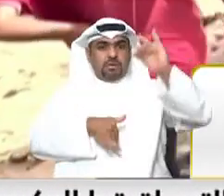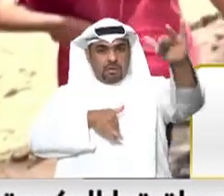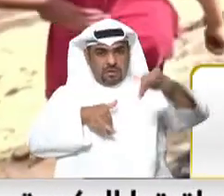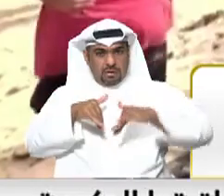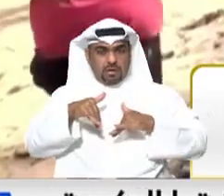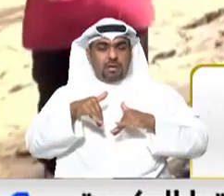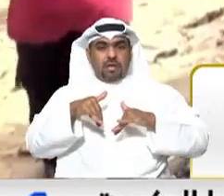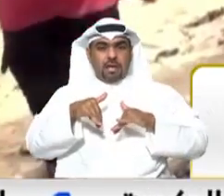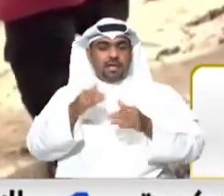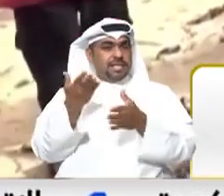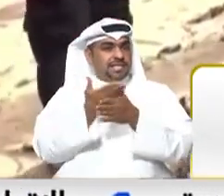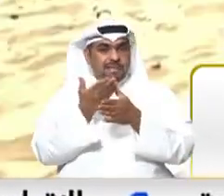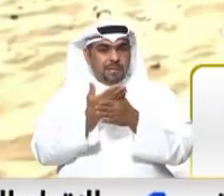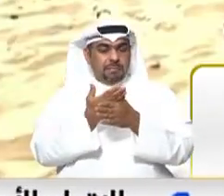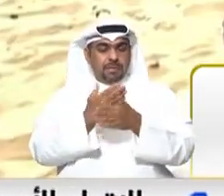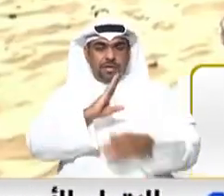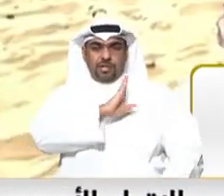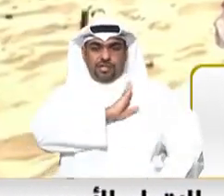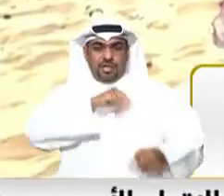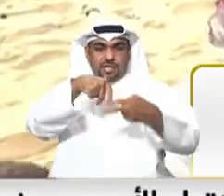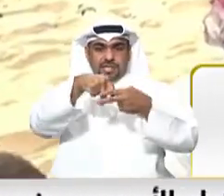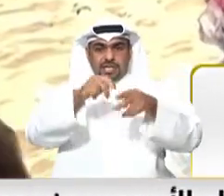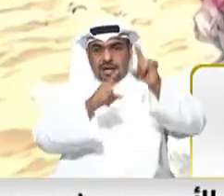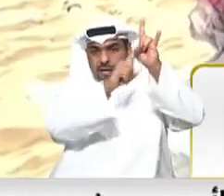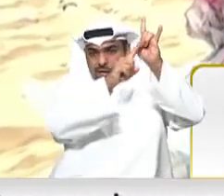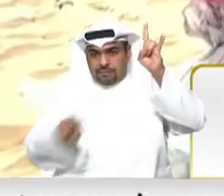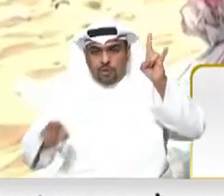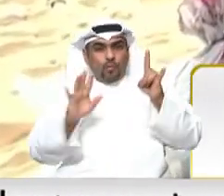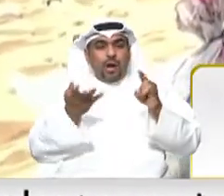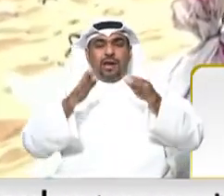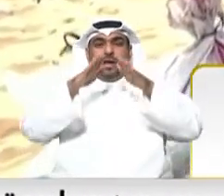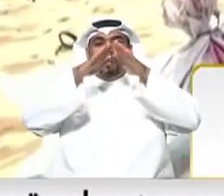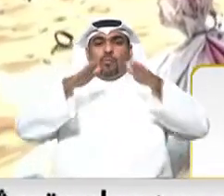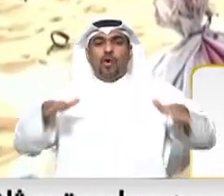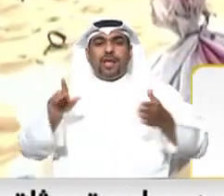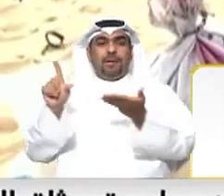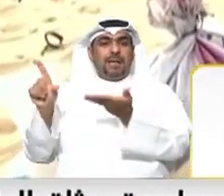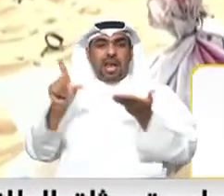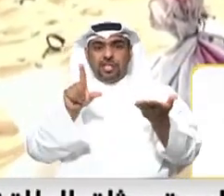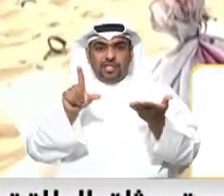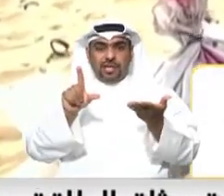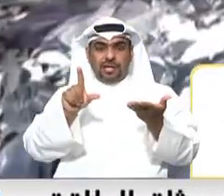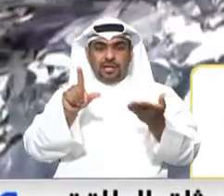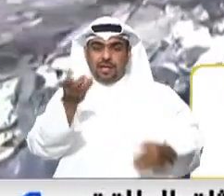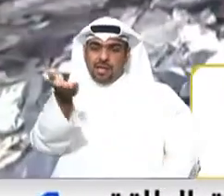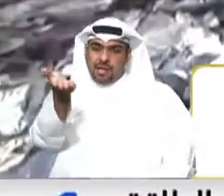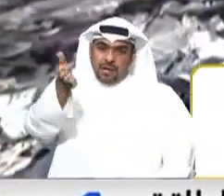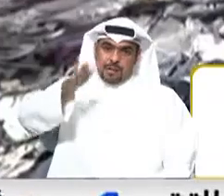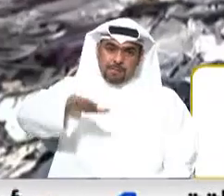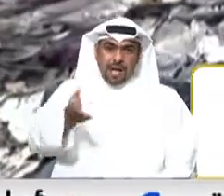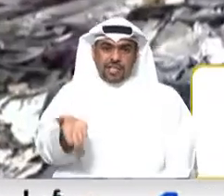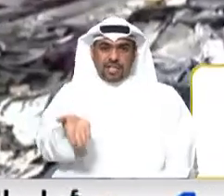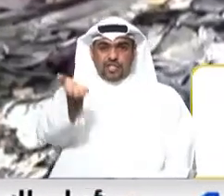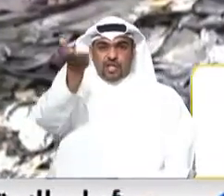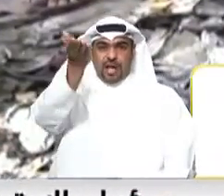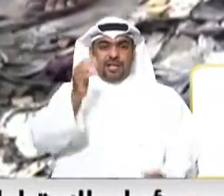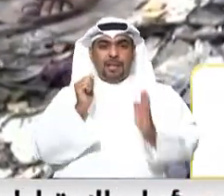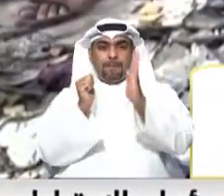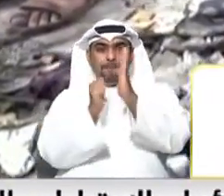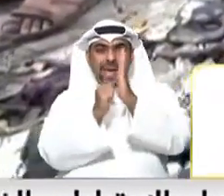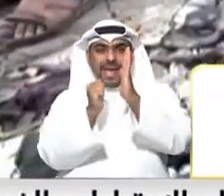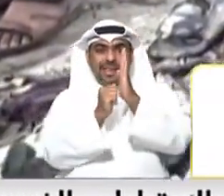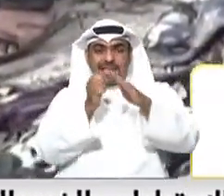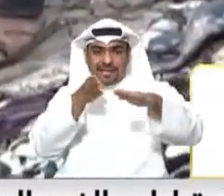طيران الاحتلال على مخيم البريج وسط القطاع، بينما ارتقى شهداء في استهداف منزل سكني بالمخيم